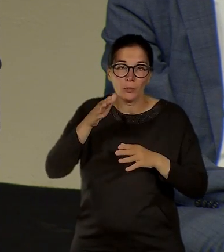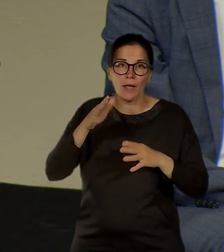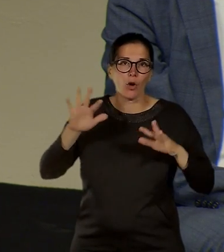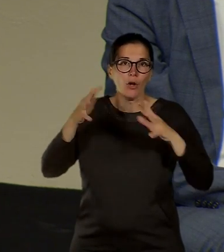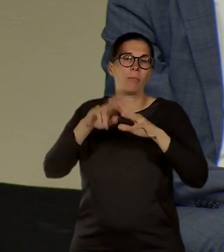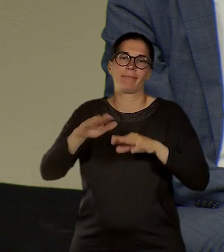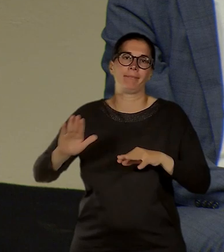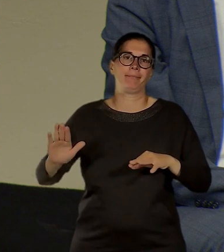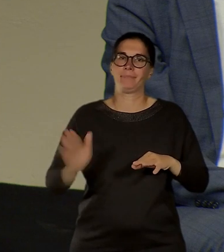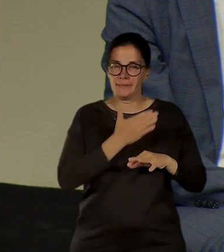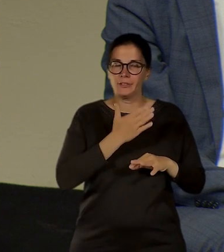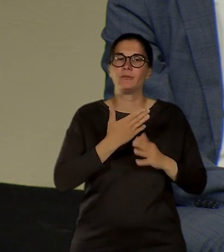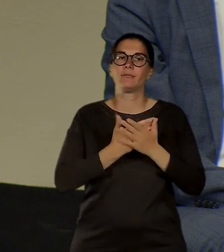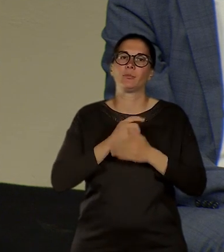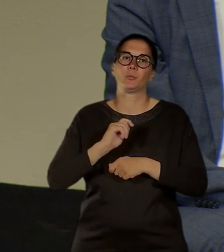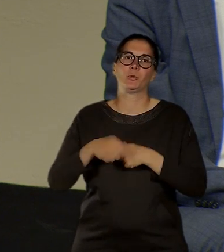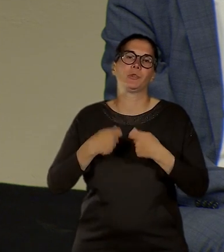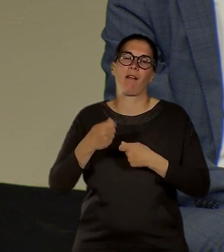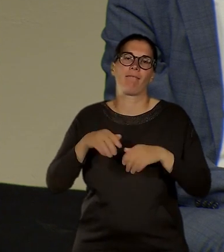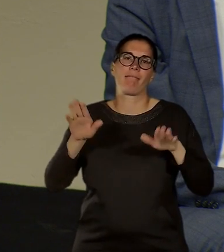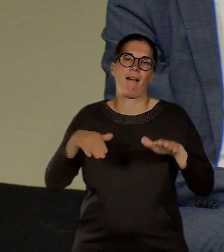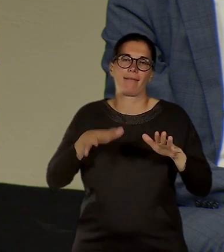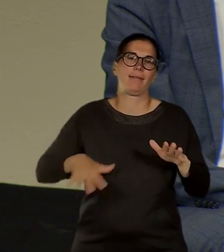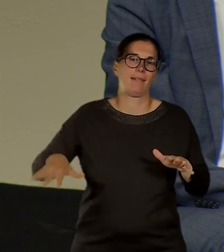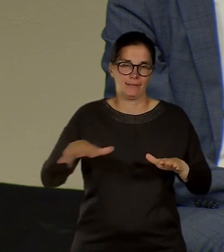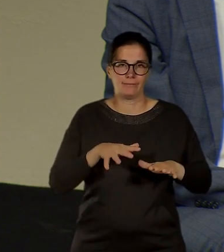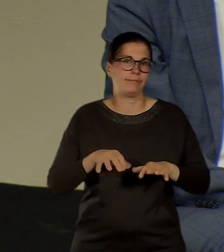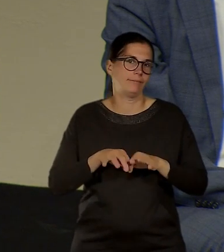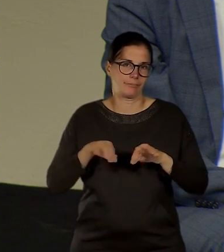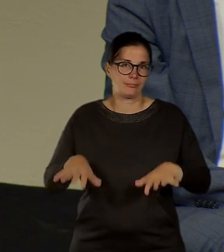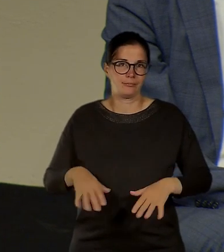odstraněna a vznikl tam ten Anděl Jeana Nouvela. A